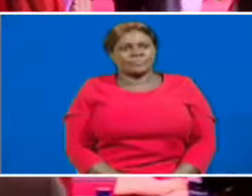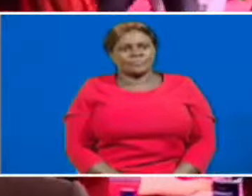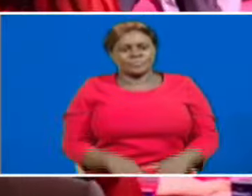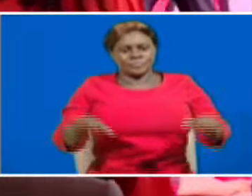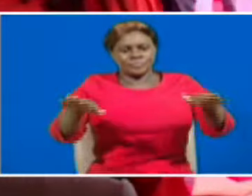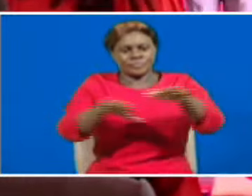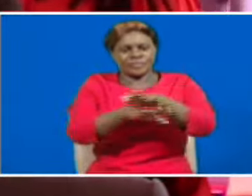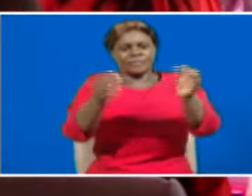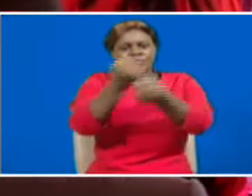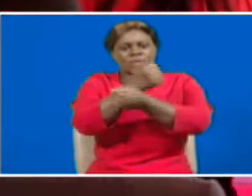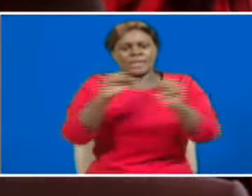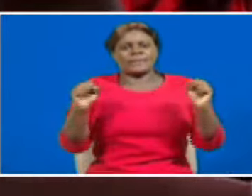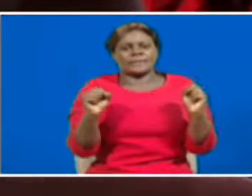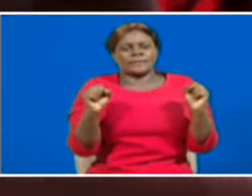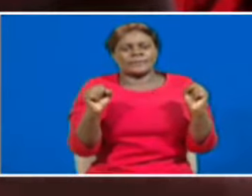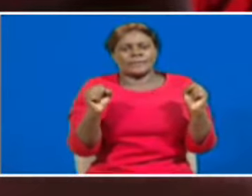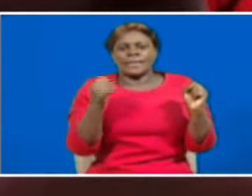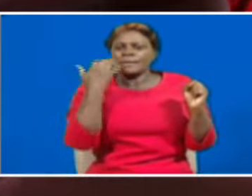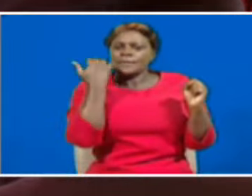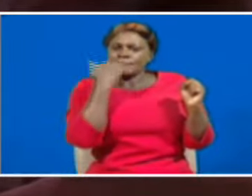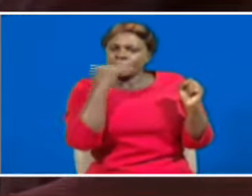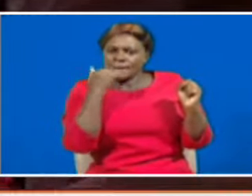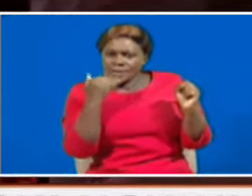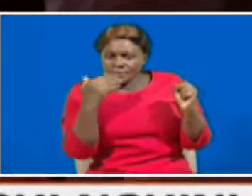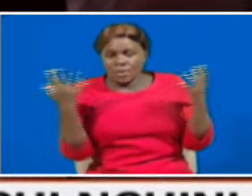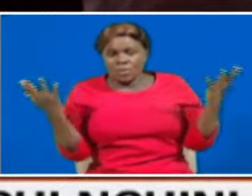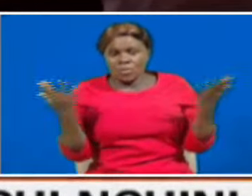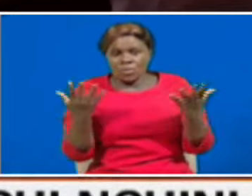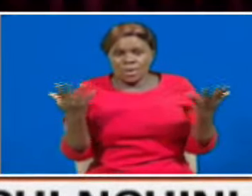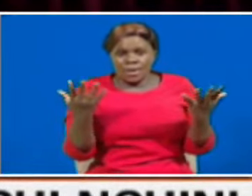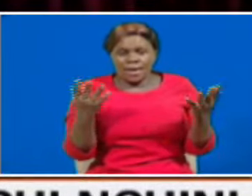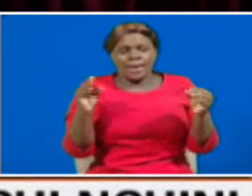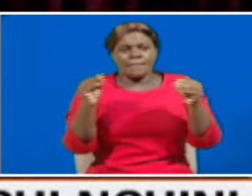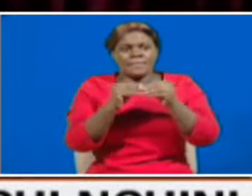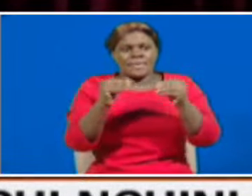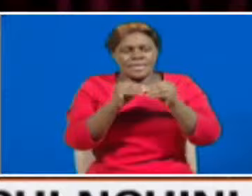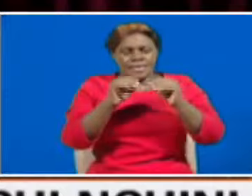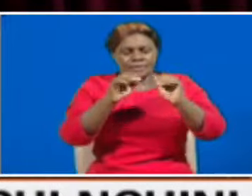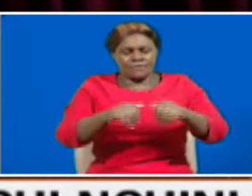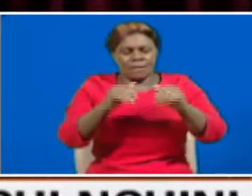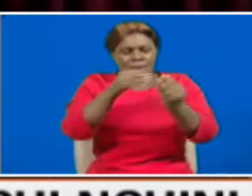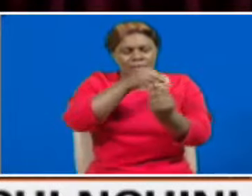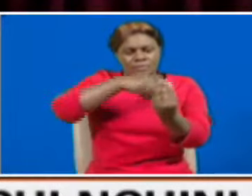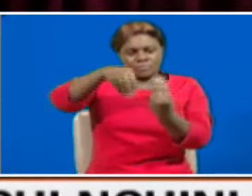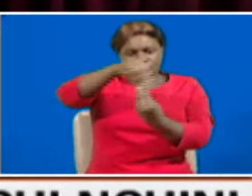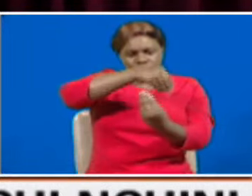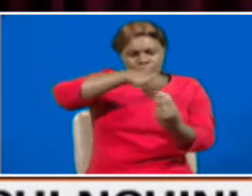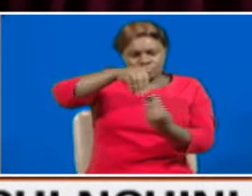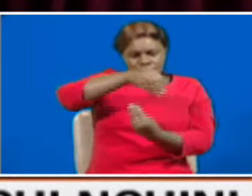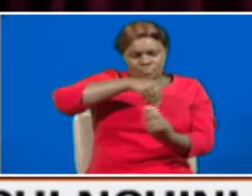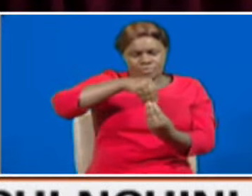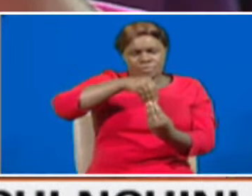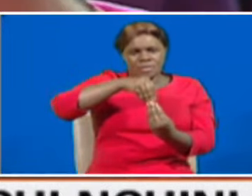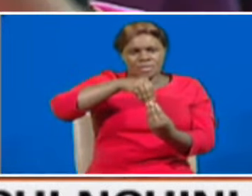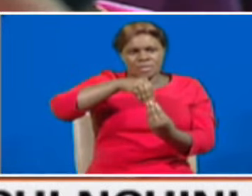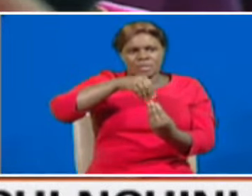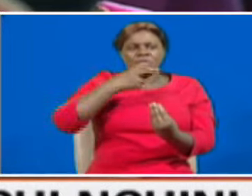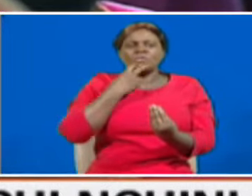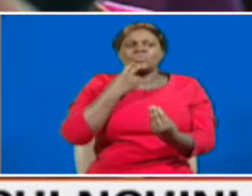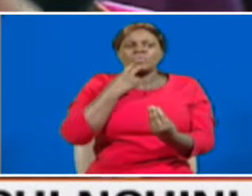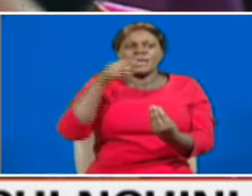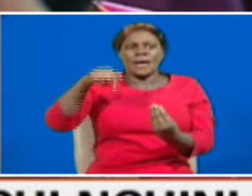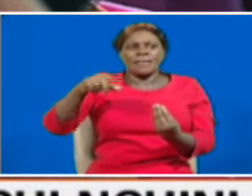rais akiwa. Naibu rais Rigathi Gachagua alikutana na wakulima wa mazao ya parachichi au avocado Jumanne